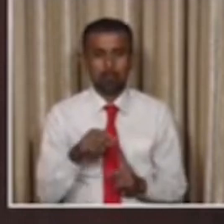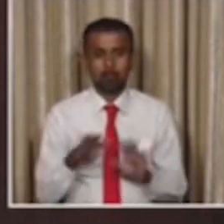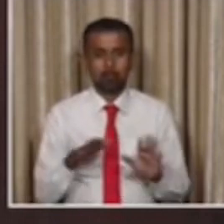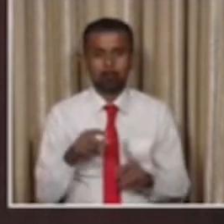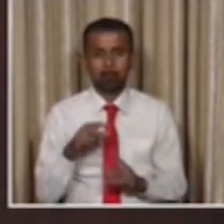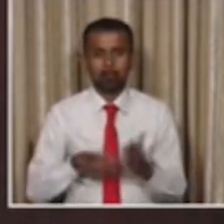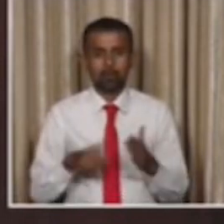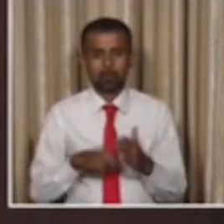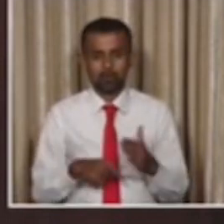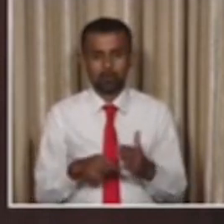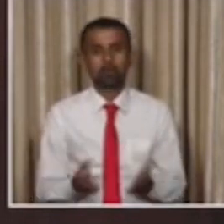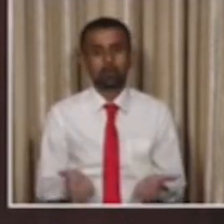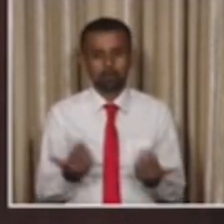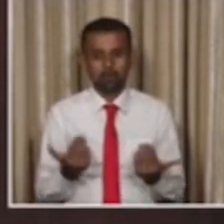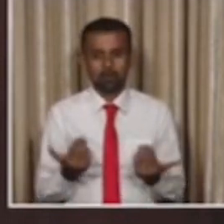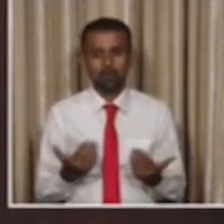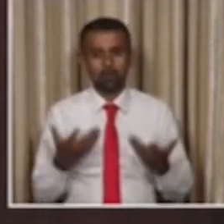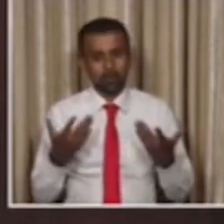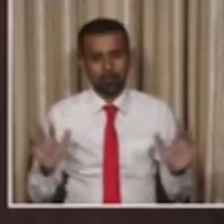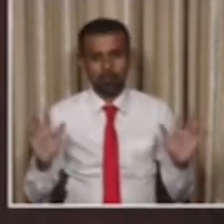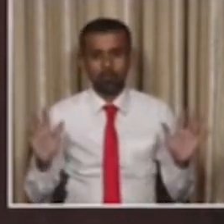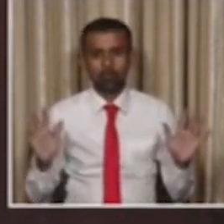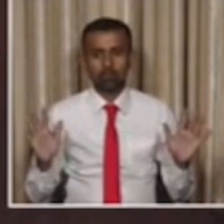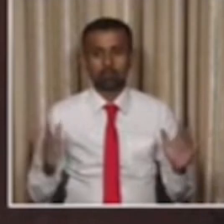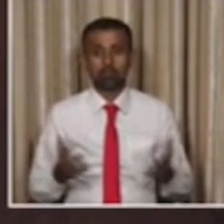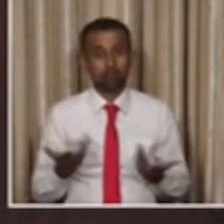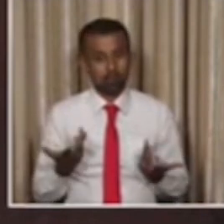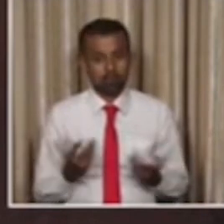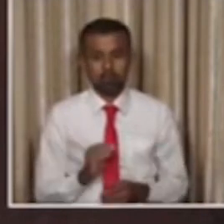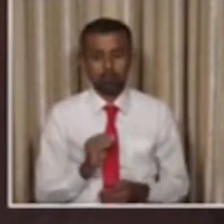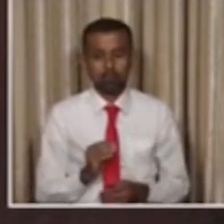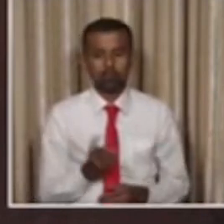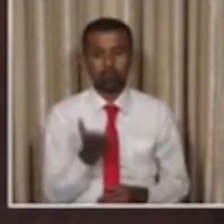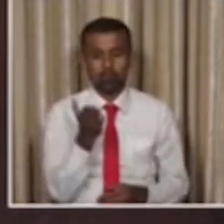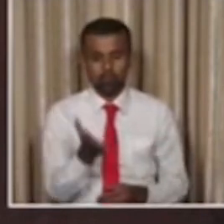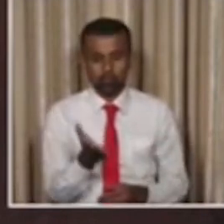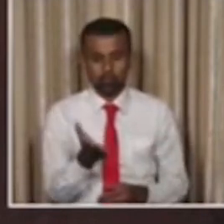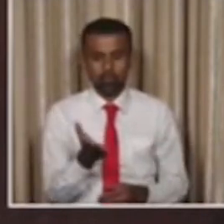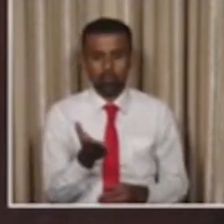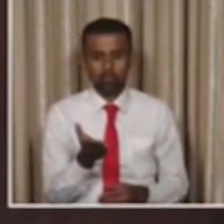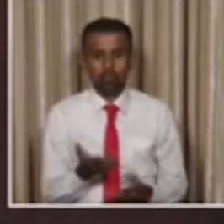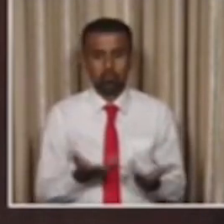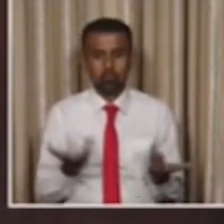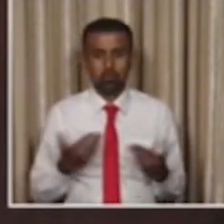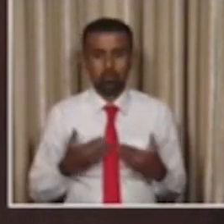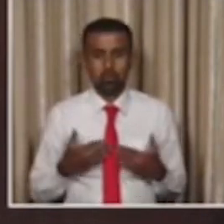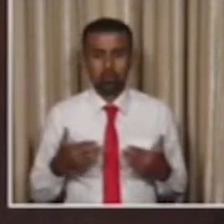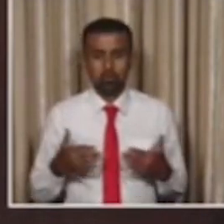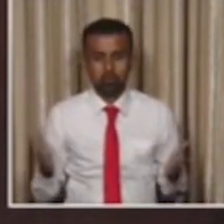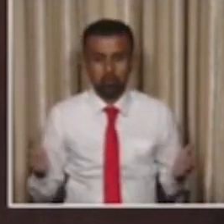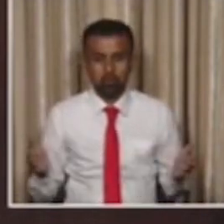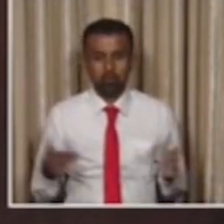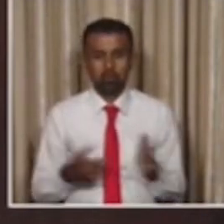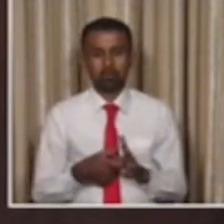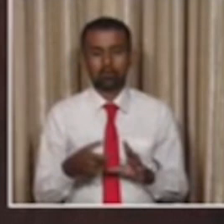ඡන්ද විමසීම තියලා මේක ඉවර කරන්න නැත්නම් ඔබතුමාලා මේ බැරි වුණ දොර අරගන්න විදියක්